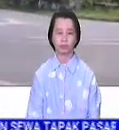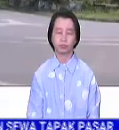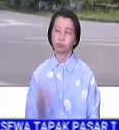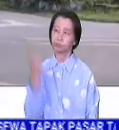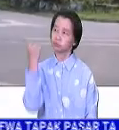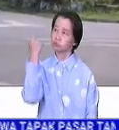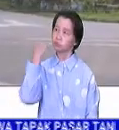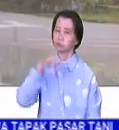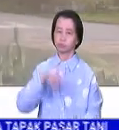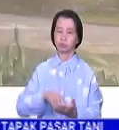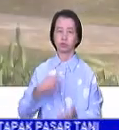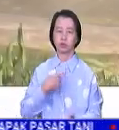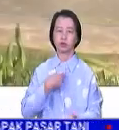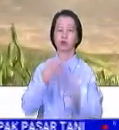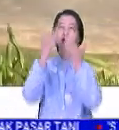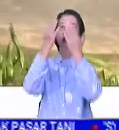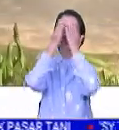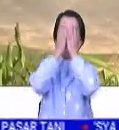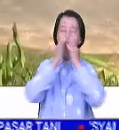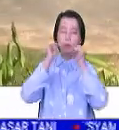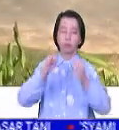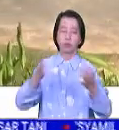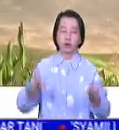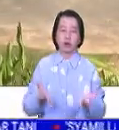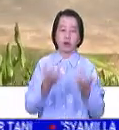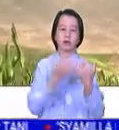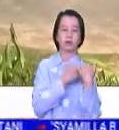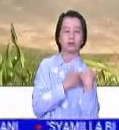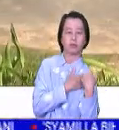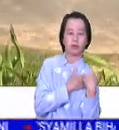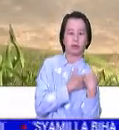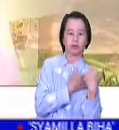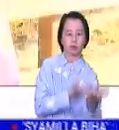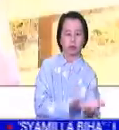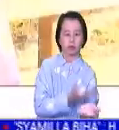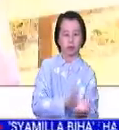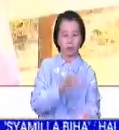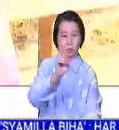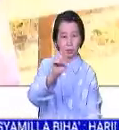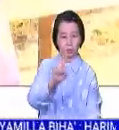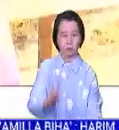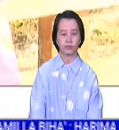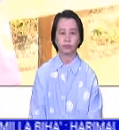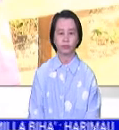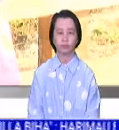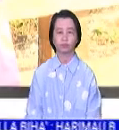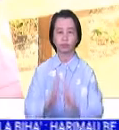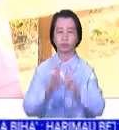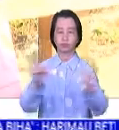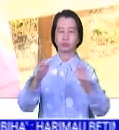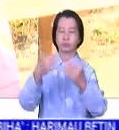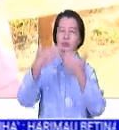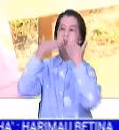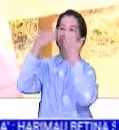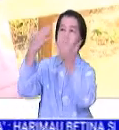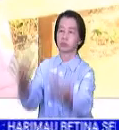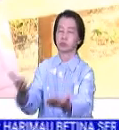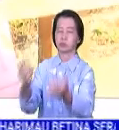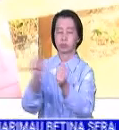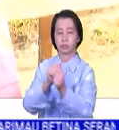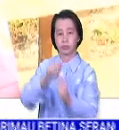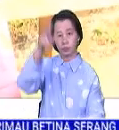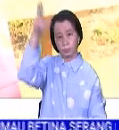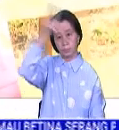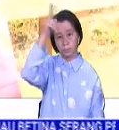bersyukur Alhamdulillah dapat beban kami sebagai generasi ked felda saya amatat berterima kasih dengan